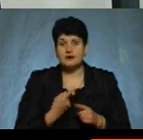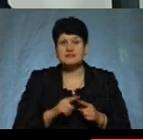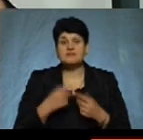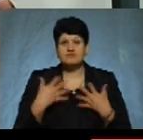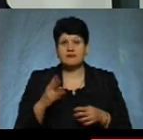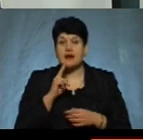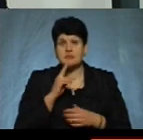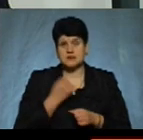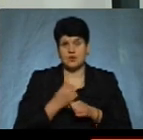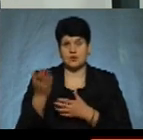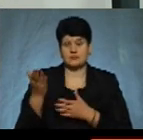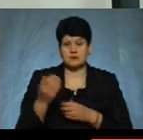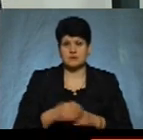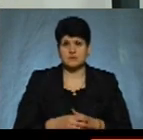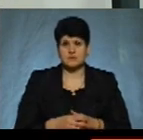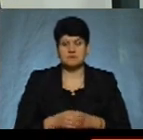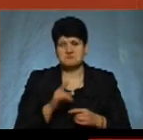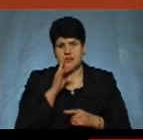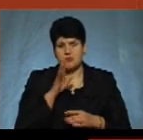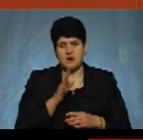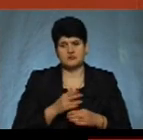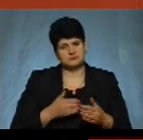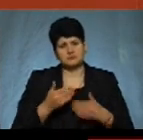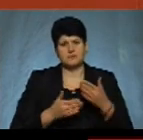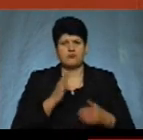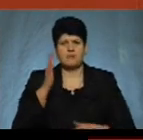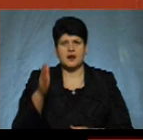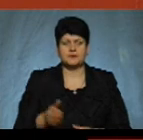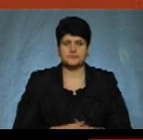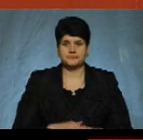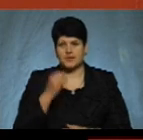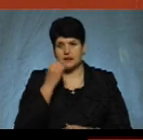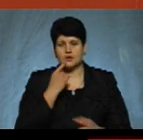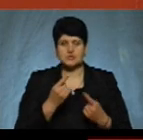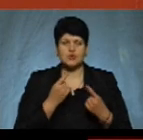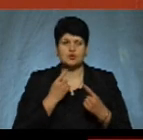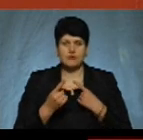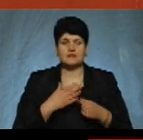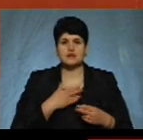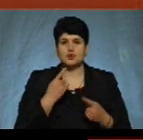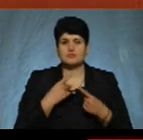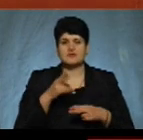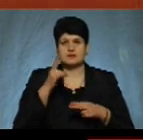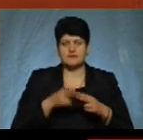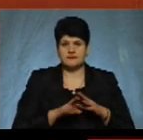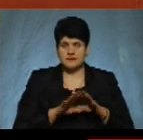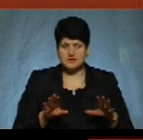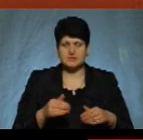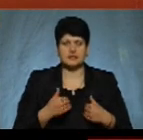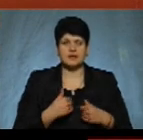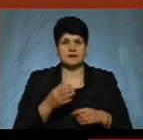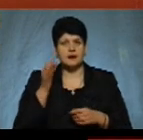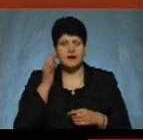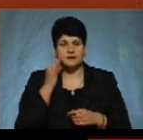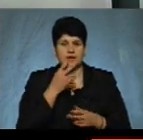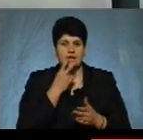Це говорить про те, що ми дуже, дуже непогано рухаємося вперед. Я вам дуже дякую за розмову. Наша вже розмова завершується. Я нагадую